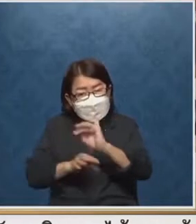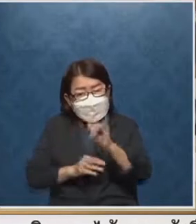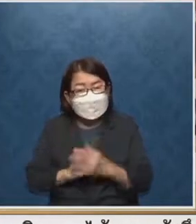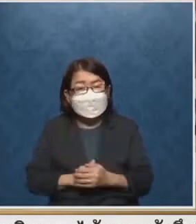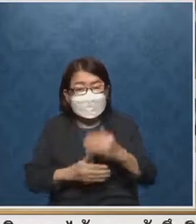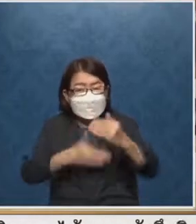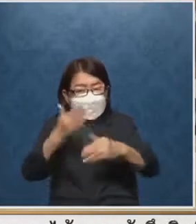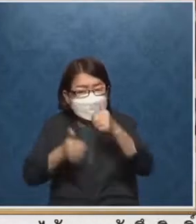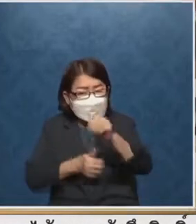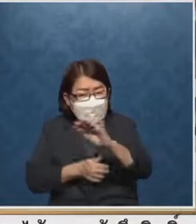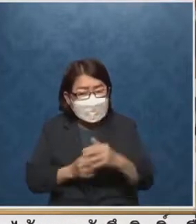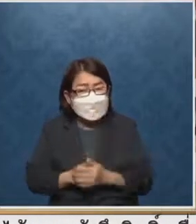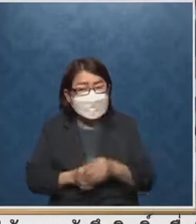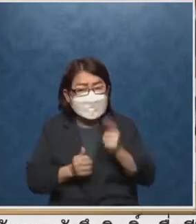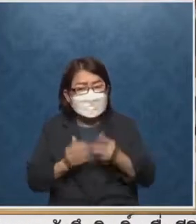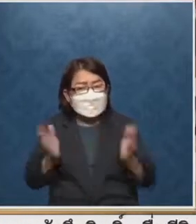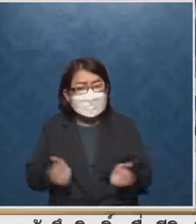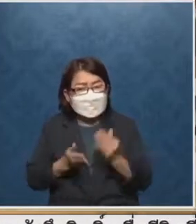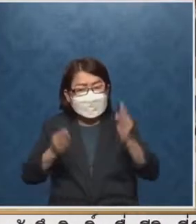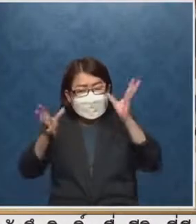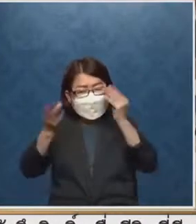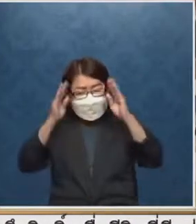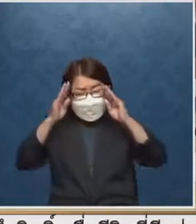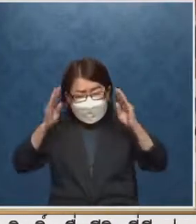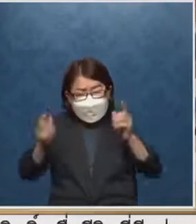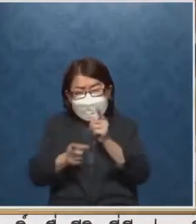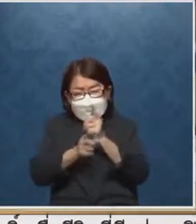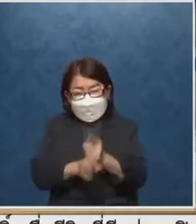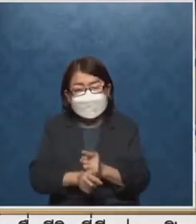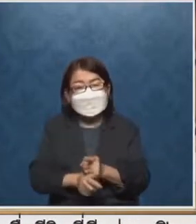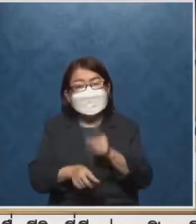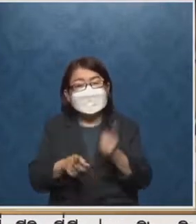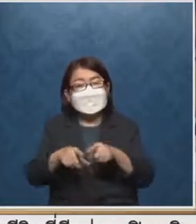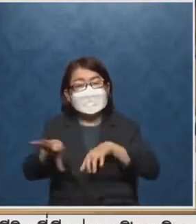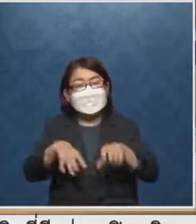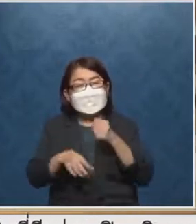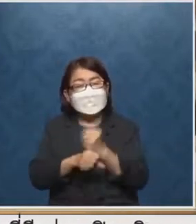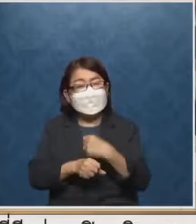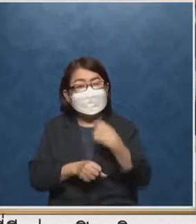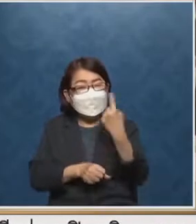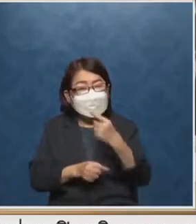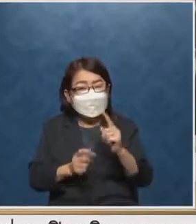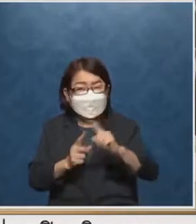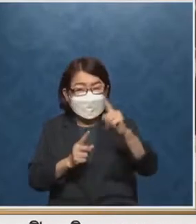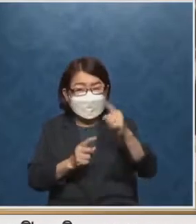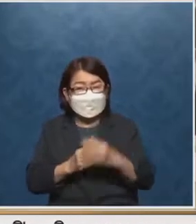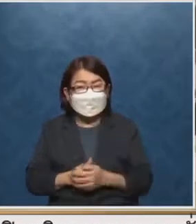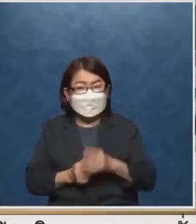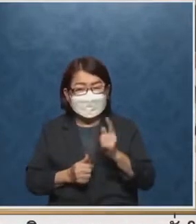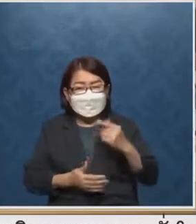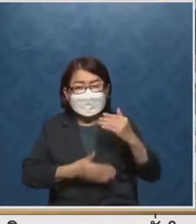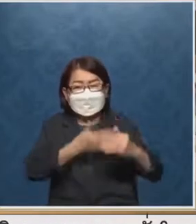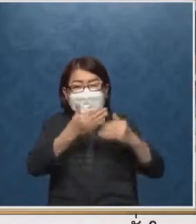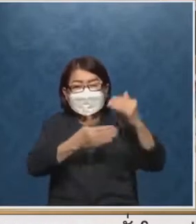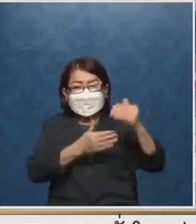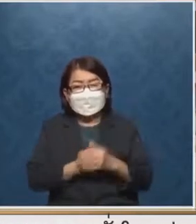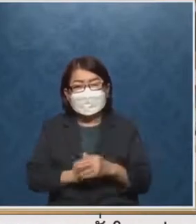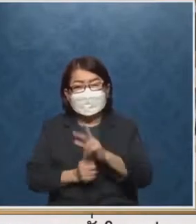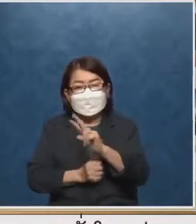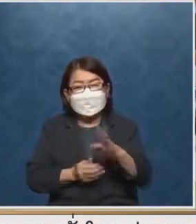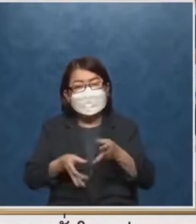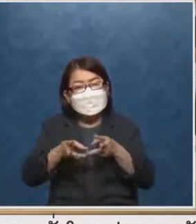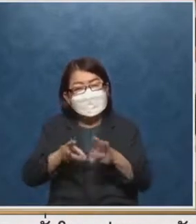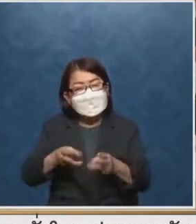สริมการรู้เท่าทันสื่อมีการดำเนินงานประกอบด้วยประการที่1คือการพัฒนาระบบกล